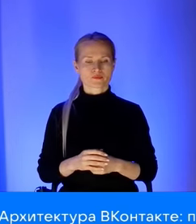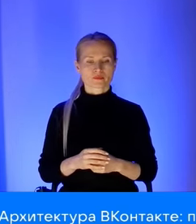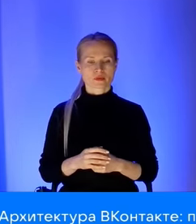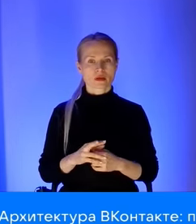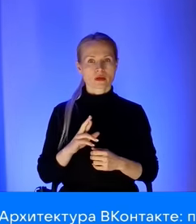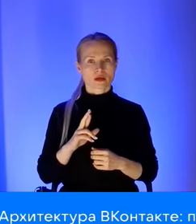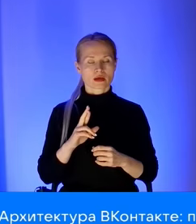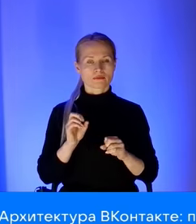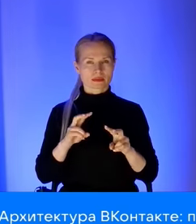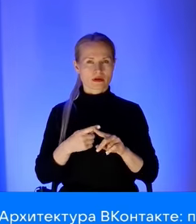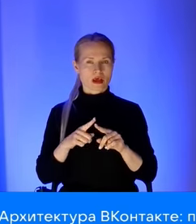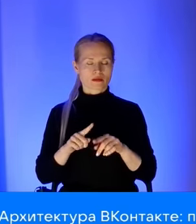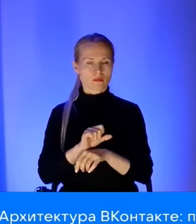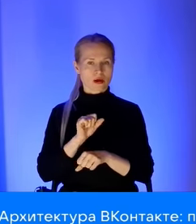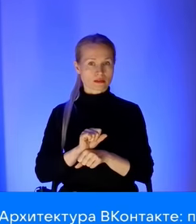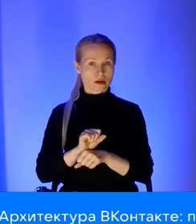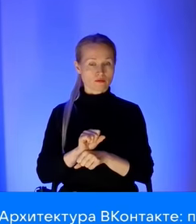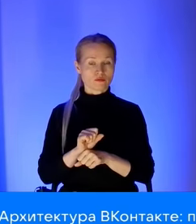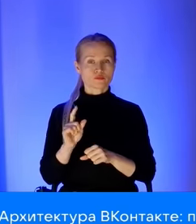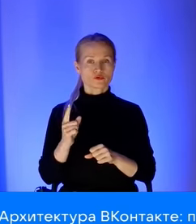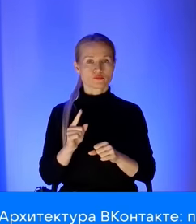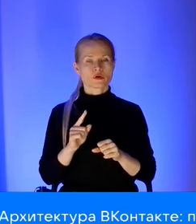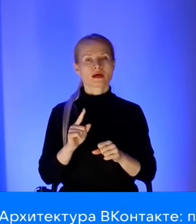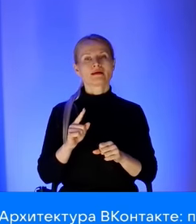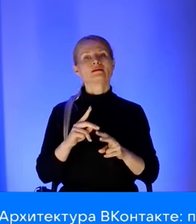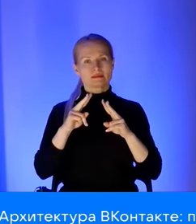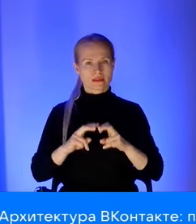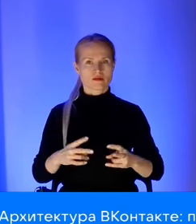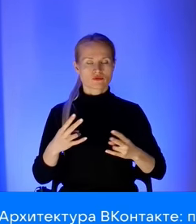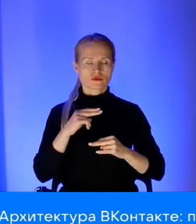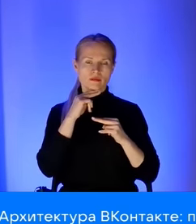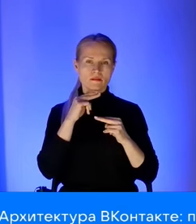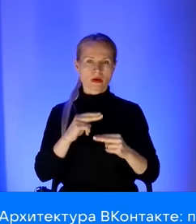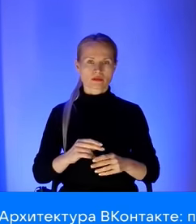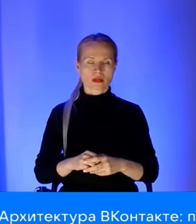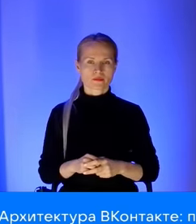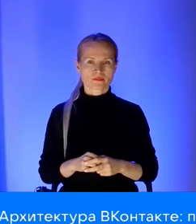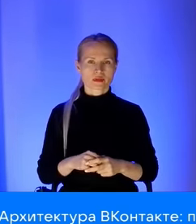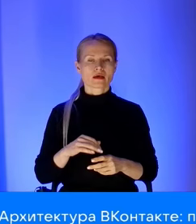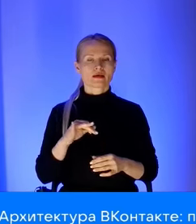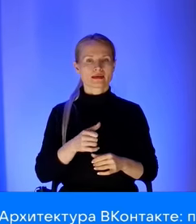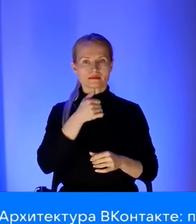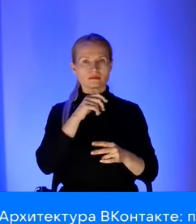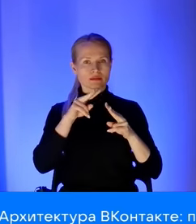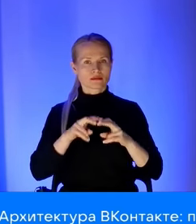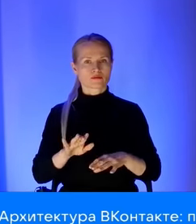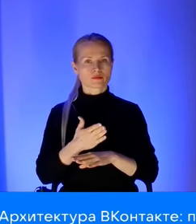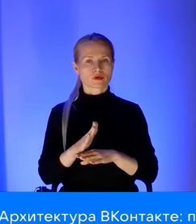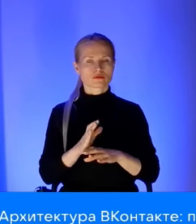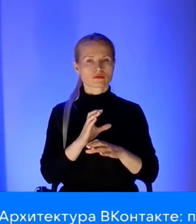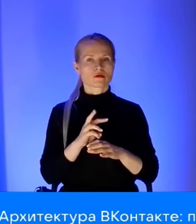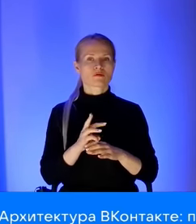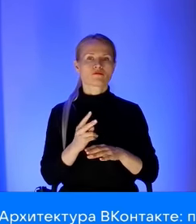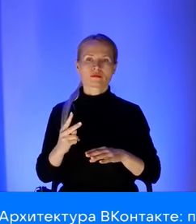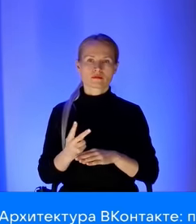специально на этом останавливаюсь Потому что тестировать нужно внимательно и тестировать распределённые системы нужно вдвойне